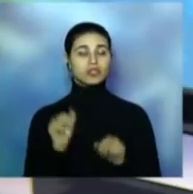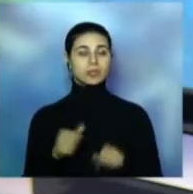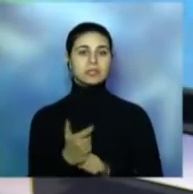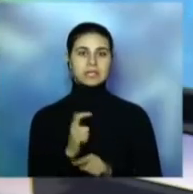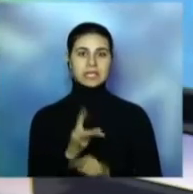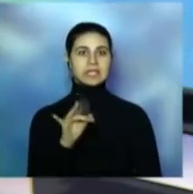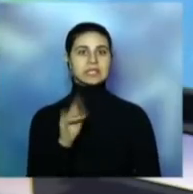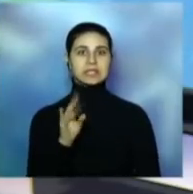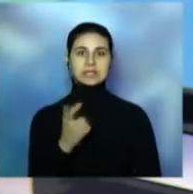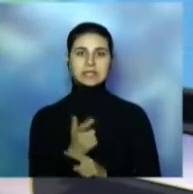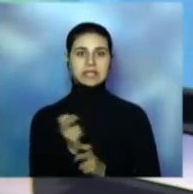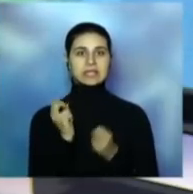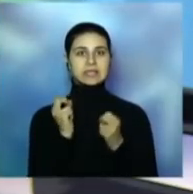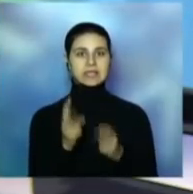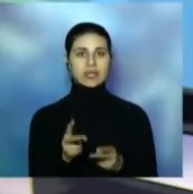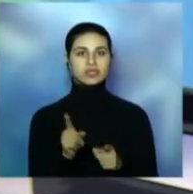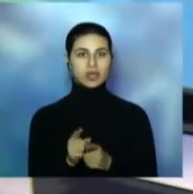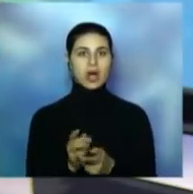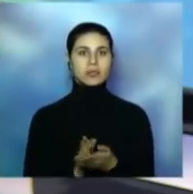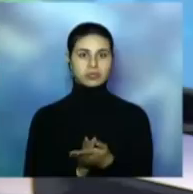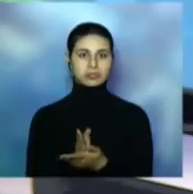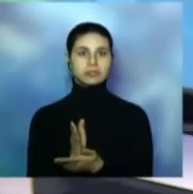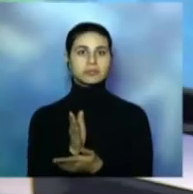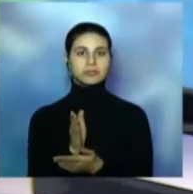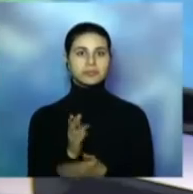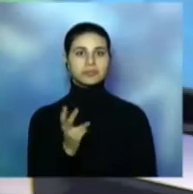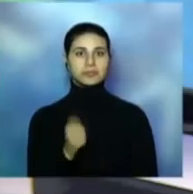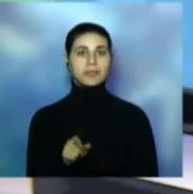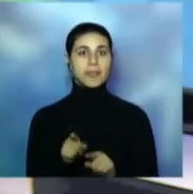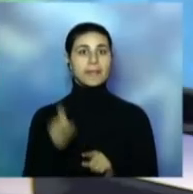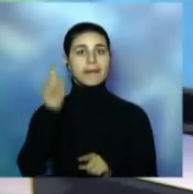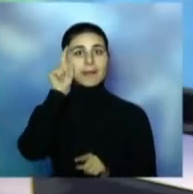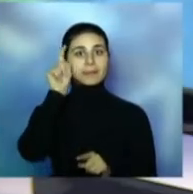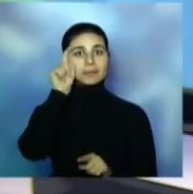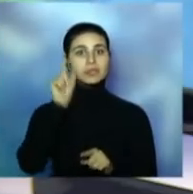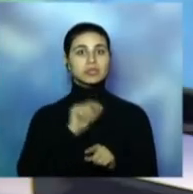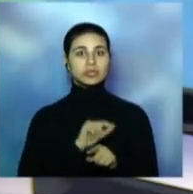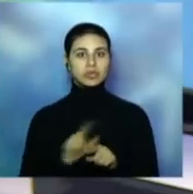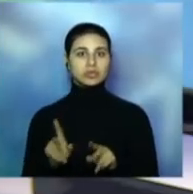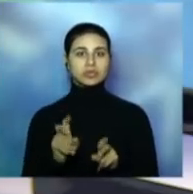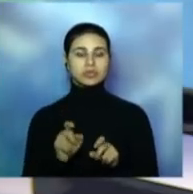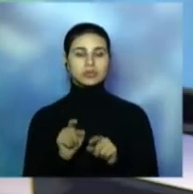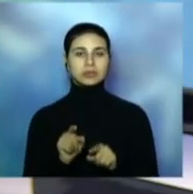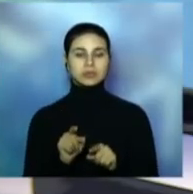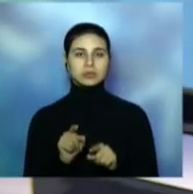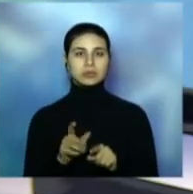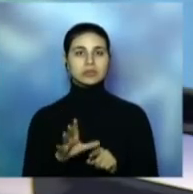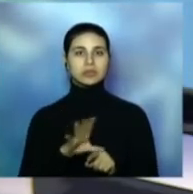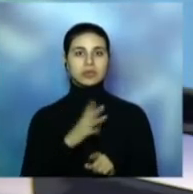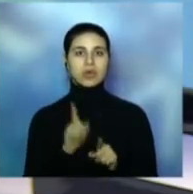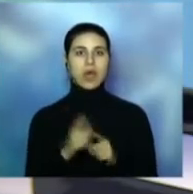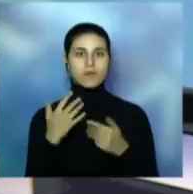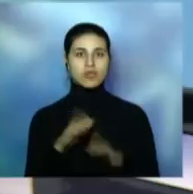ძალიან რისკის ბეწვის ხიდზე გავიაროთ, რომ ამ ბიჭში გახდეს კრიმინალურობა, გახდეს